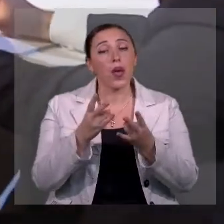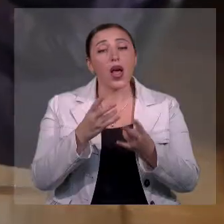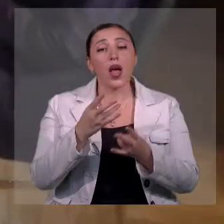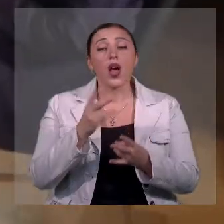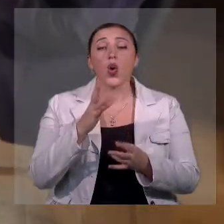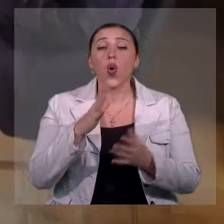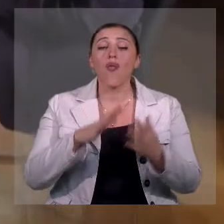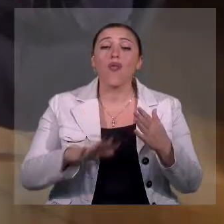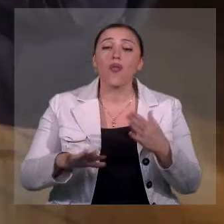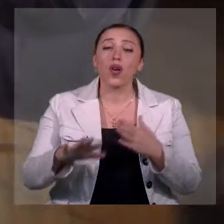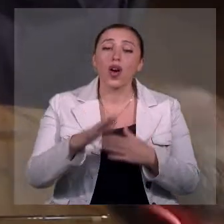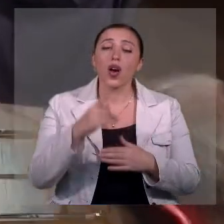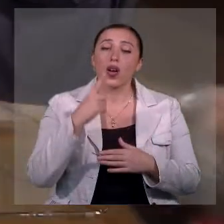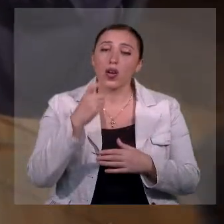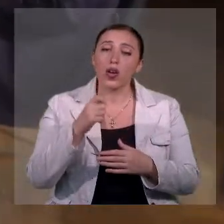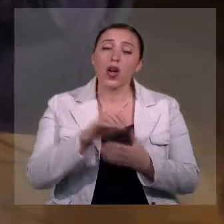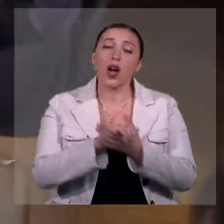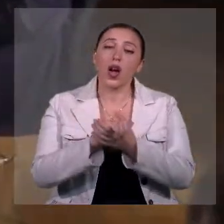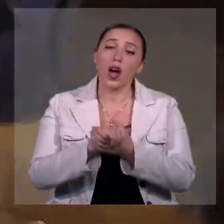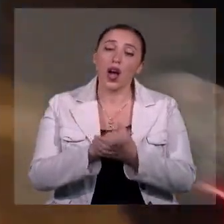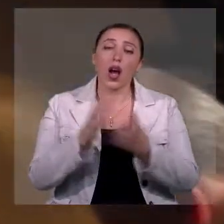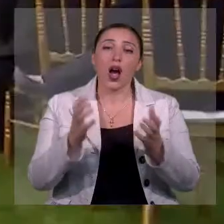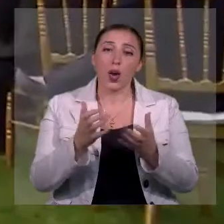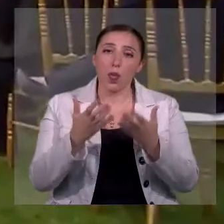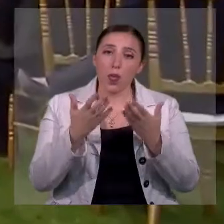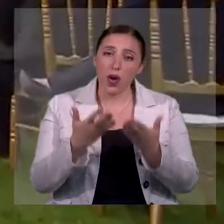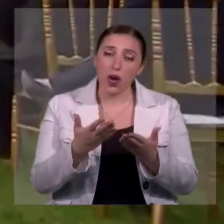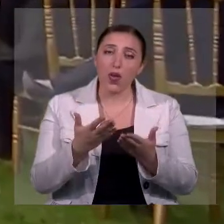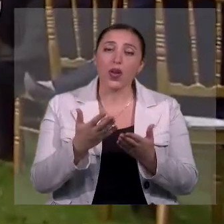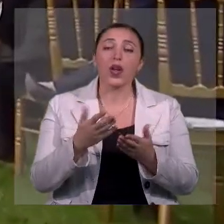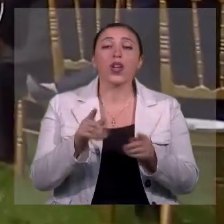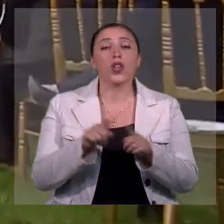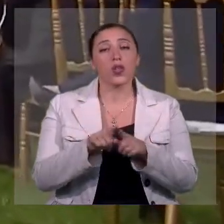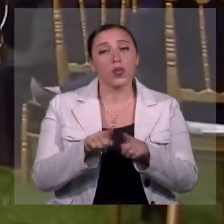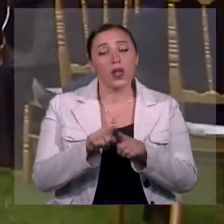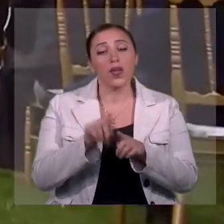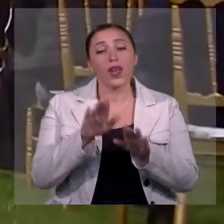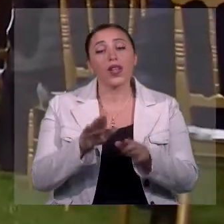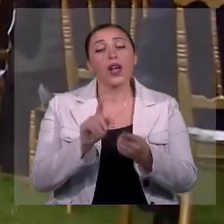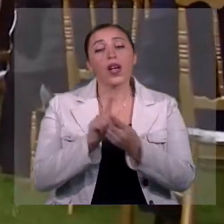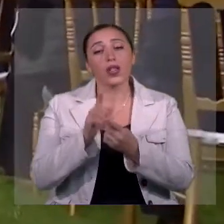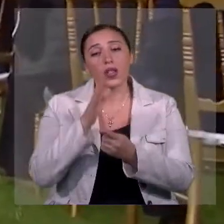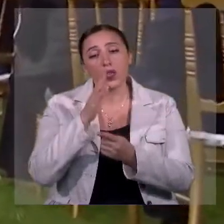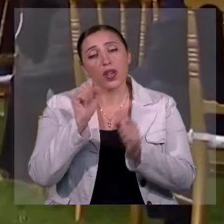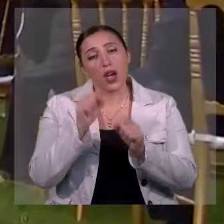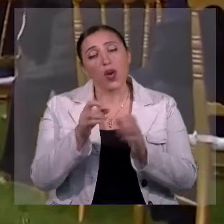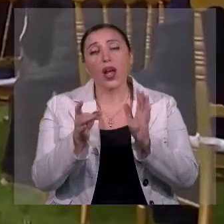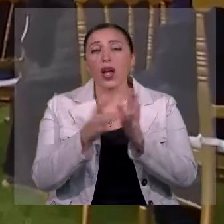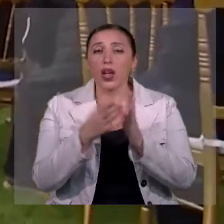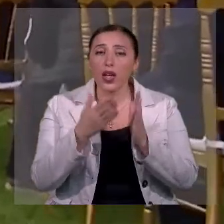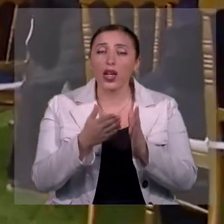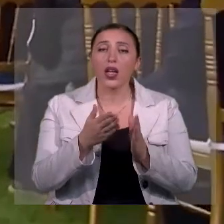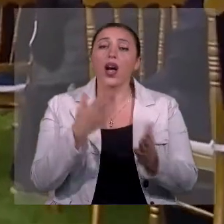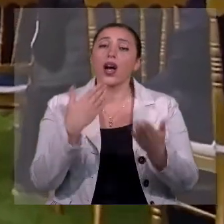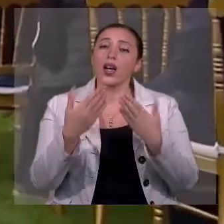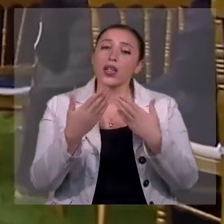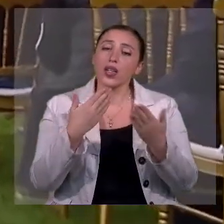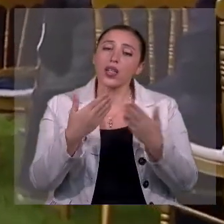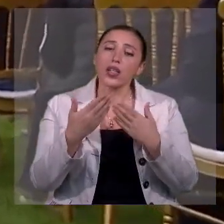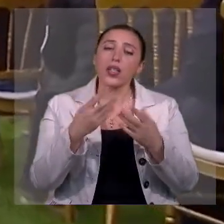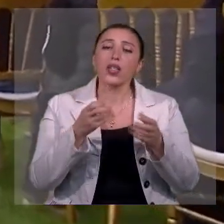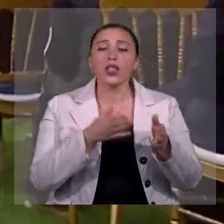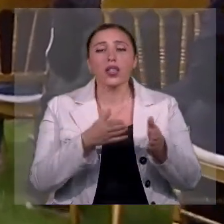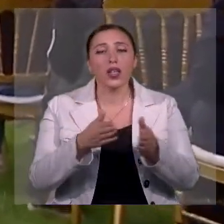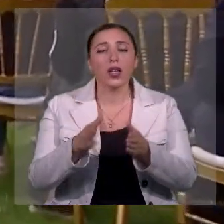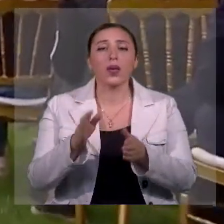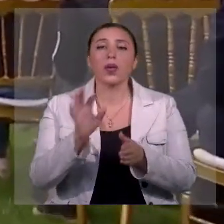Արաբային Կովկասում կայունության և խաղաղության ապահովմանը, և որ այդ հարթակում կարող են քննարկվել էներգետիկ, հաղորդակցային խնդիրներին վերաբերող